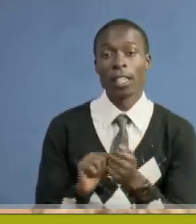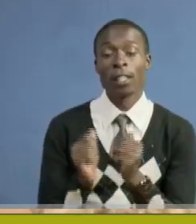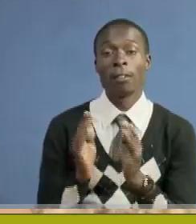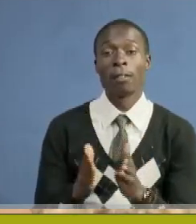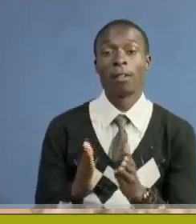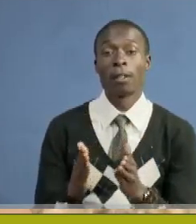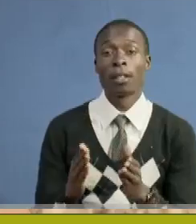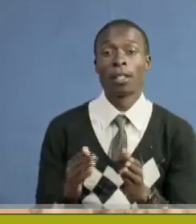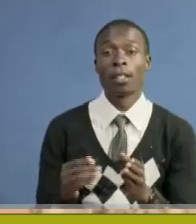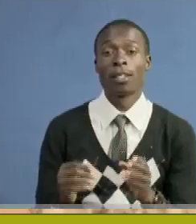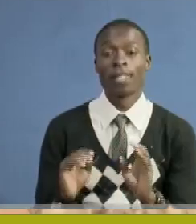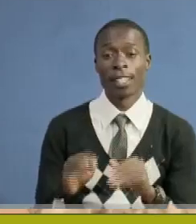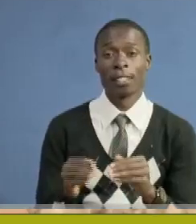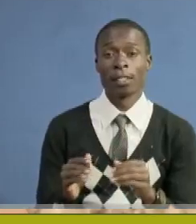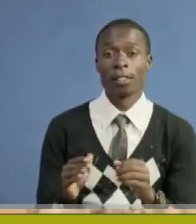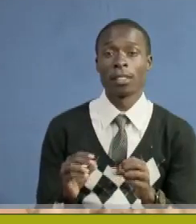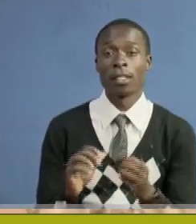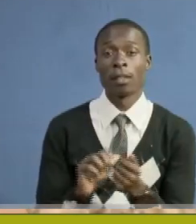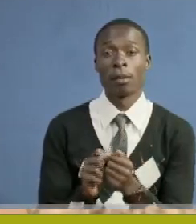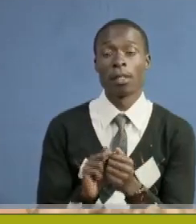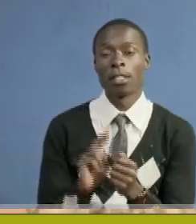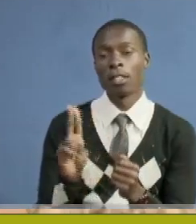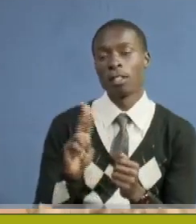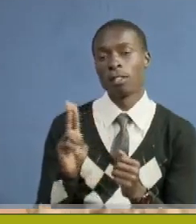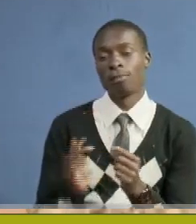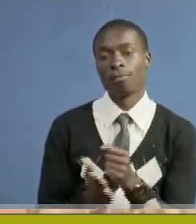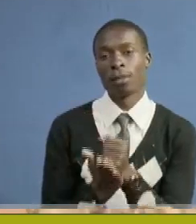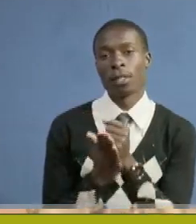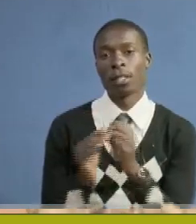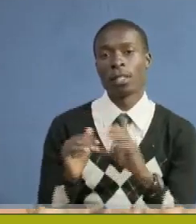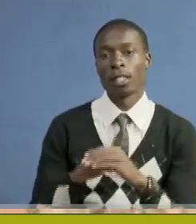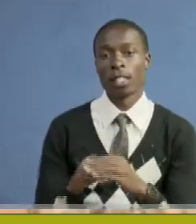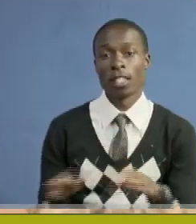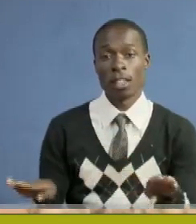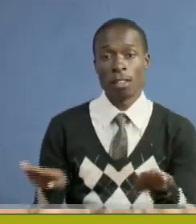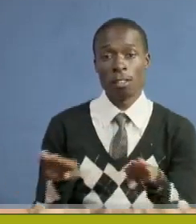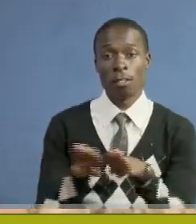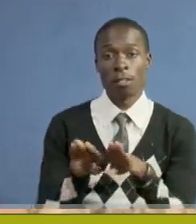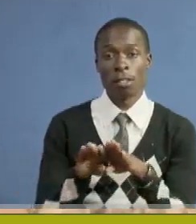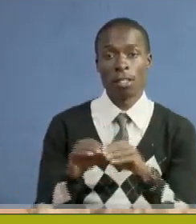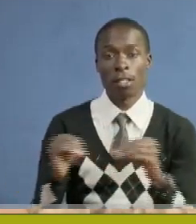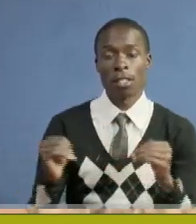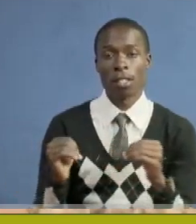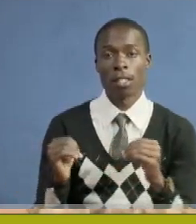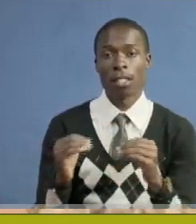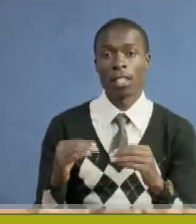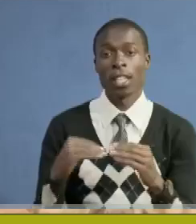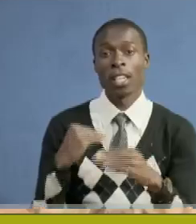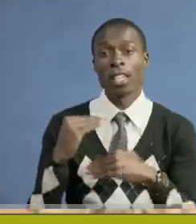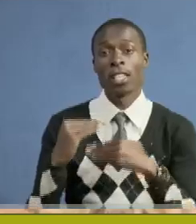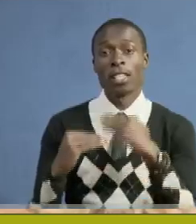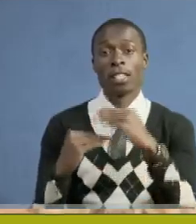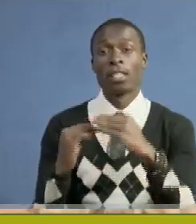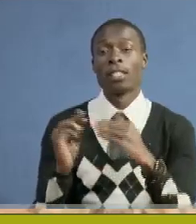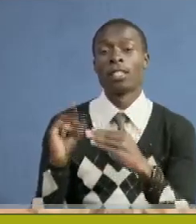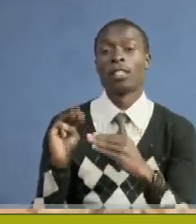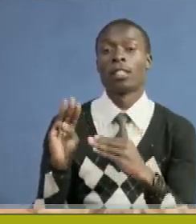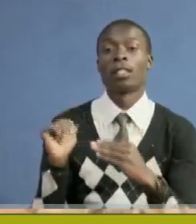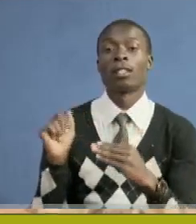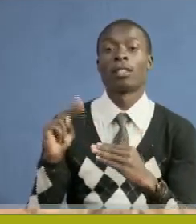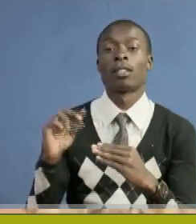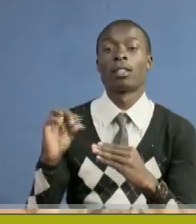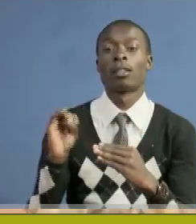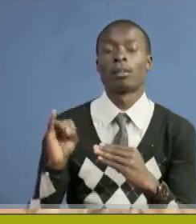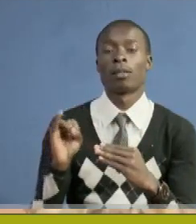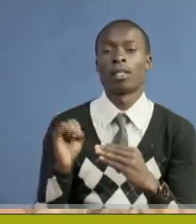nchini kuwa amepanda mahindi ambayo pia yangeweza kusaidia katika kuliziba pengo hili. Ni hatua ambayo waziri wa kilimo Mwangi Kiunjuri